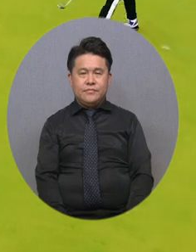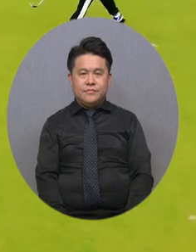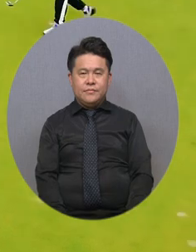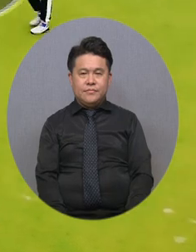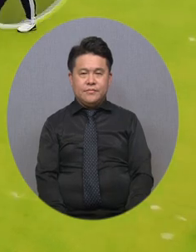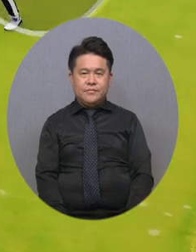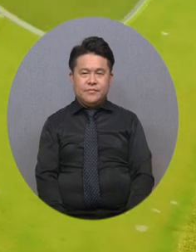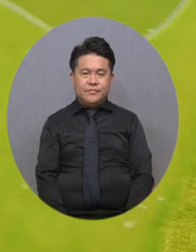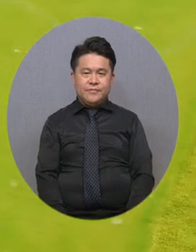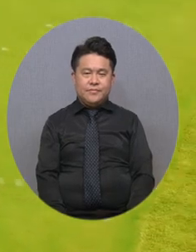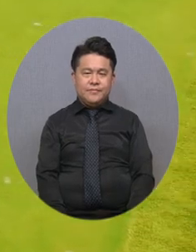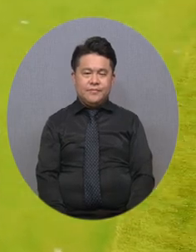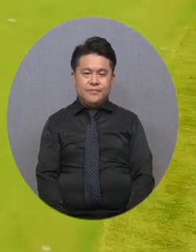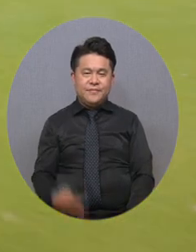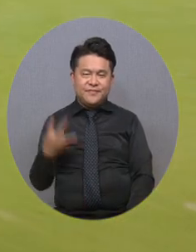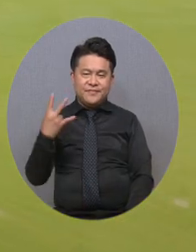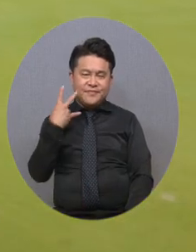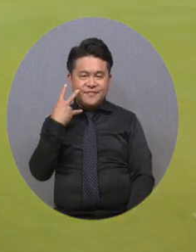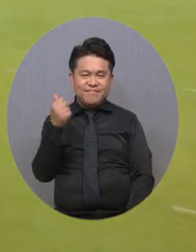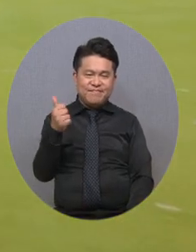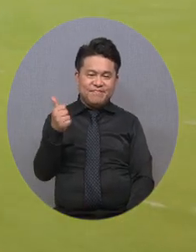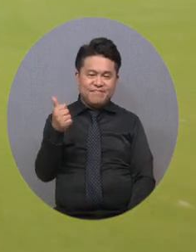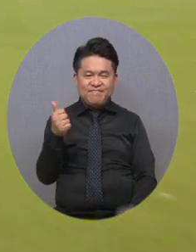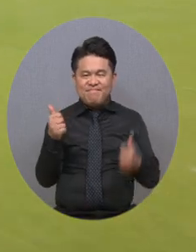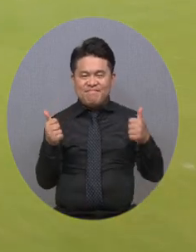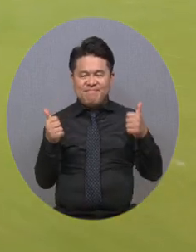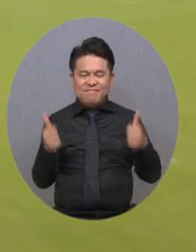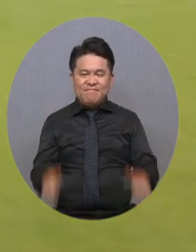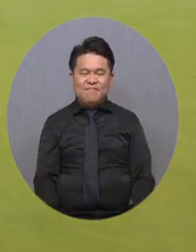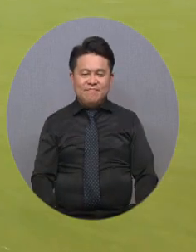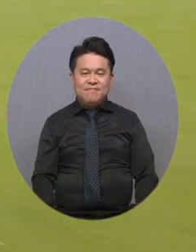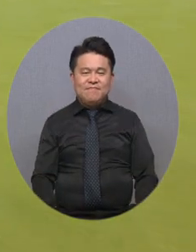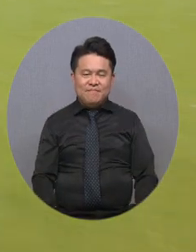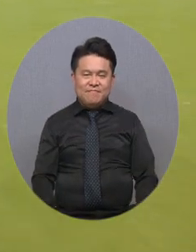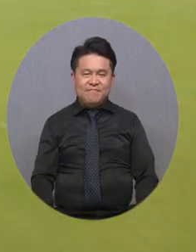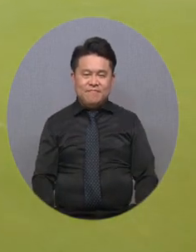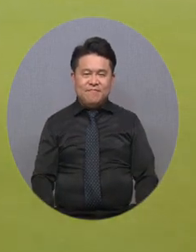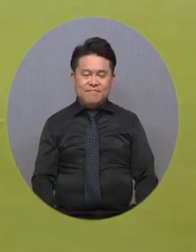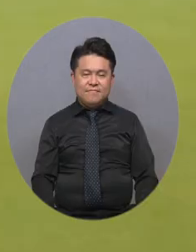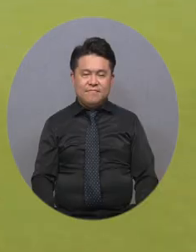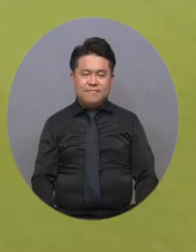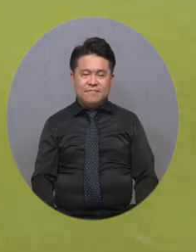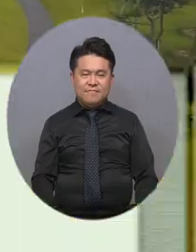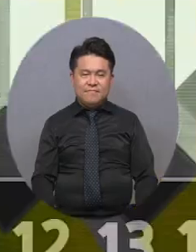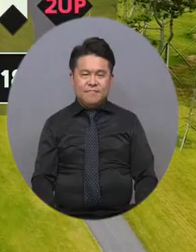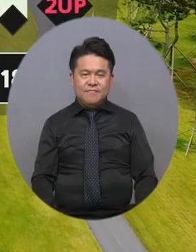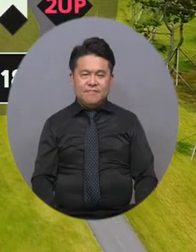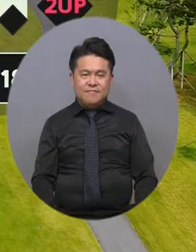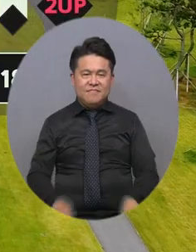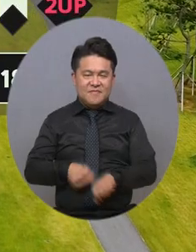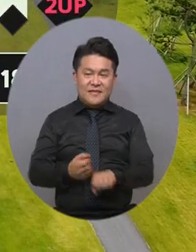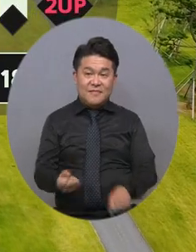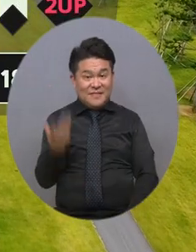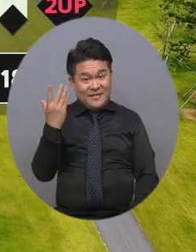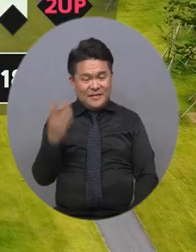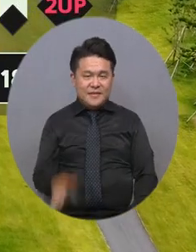예. 아, 마지막이 많지 않았네 생각보다. 떡어지를 이겼다. 예.